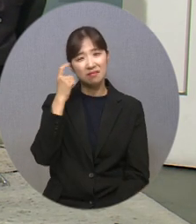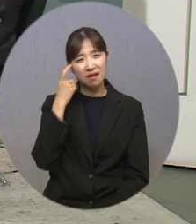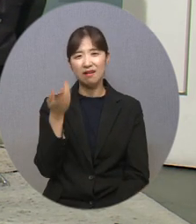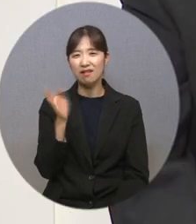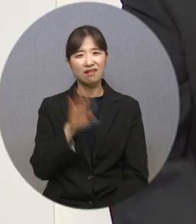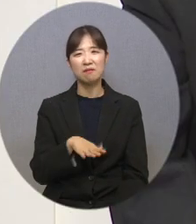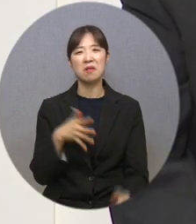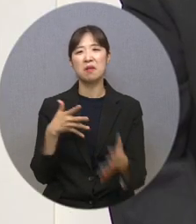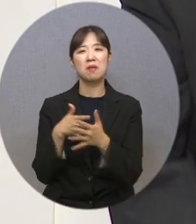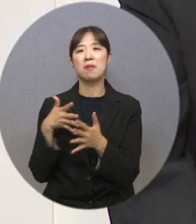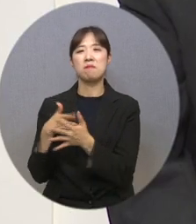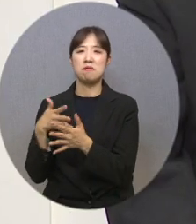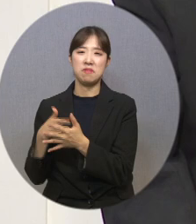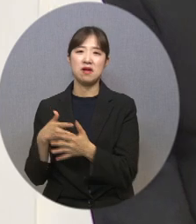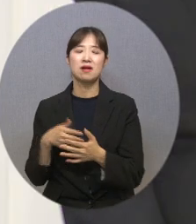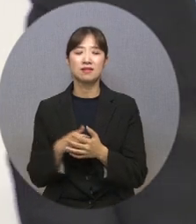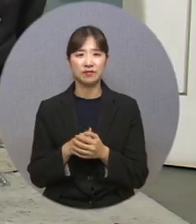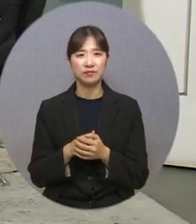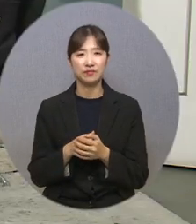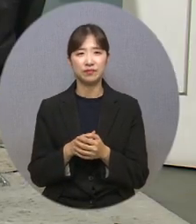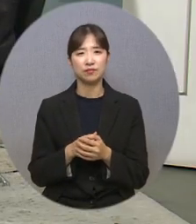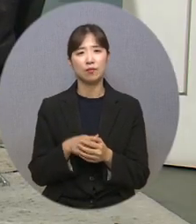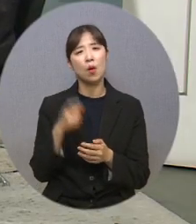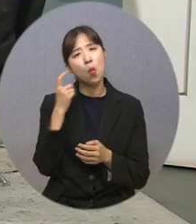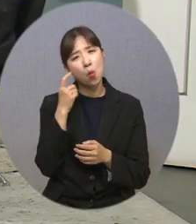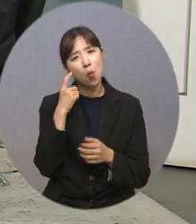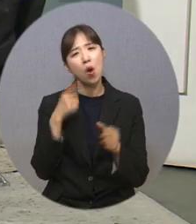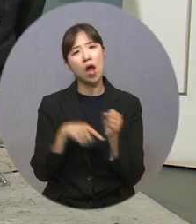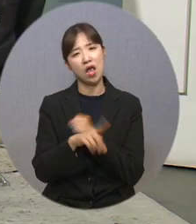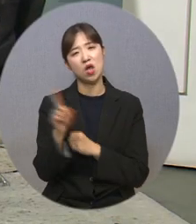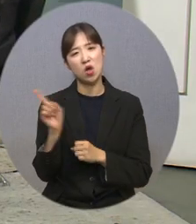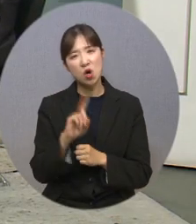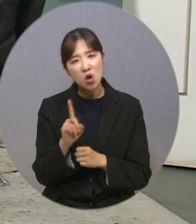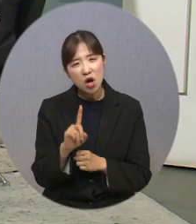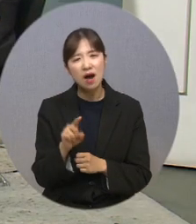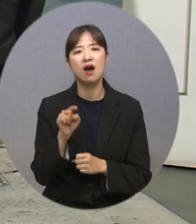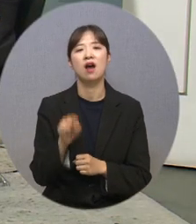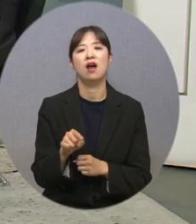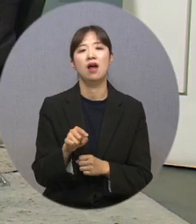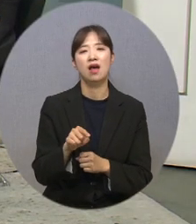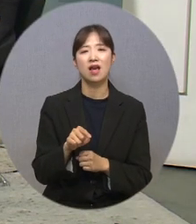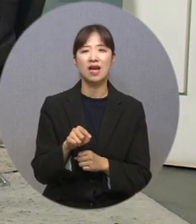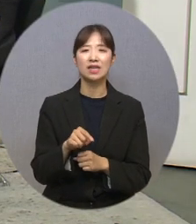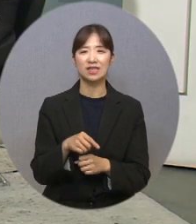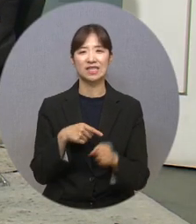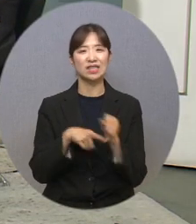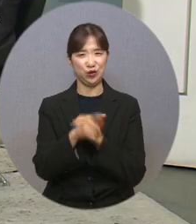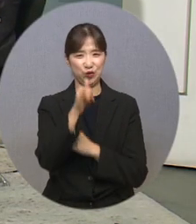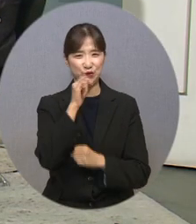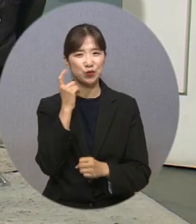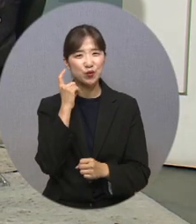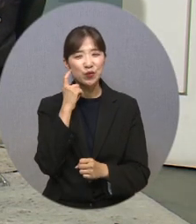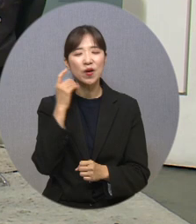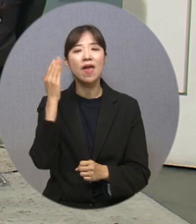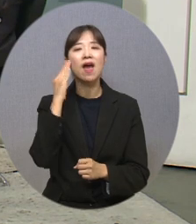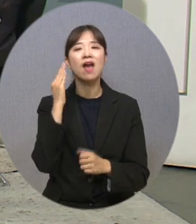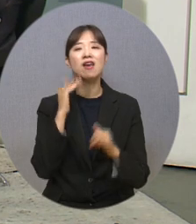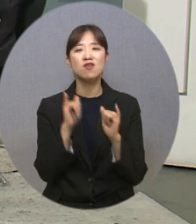예상하지만은 안 되고 있어요. 그래서 왜 그럴까 생각을 했는데 아, 그것은 한국인이